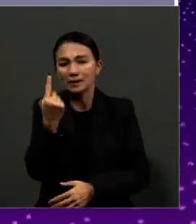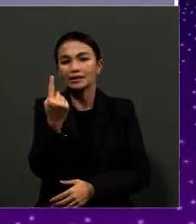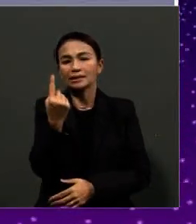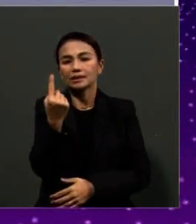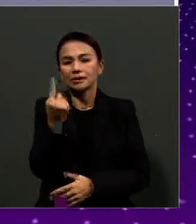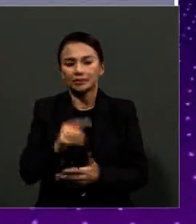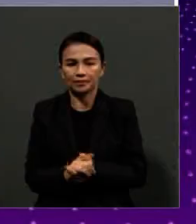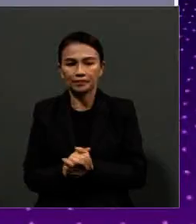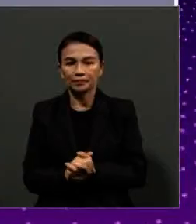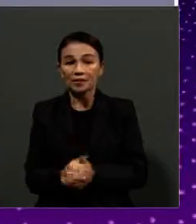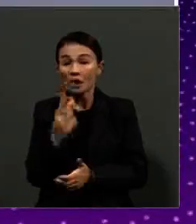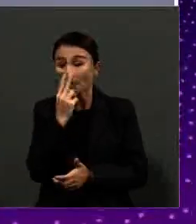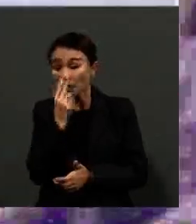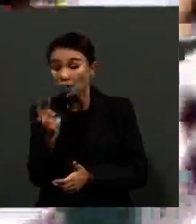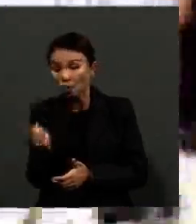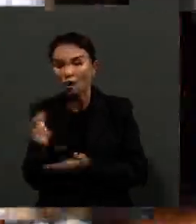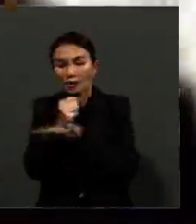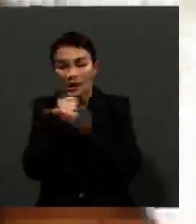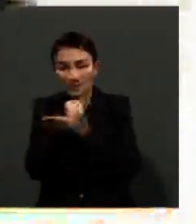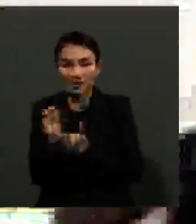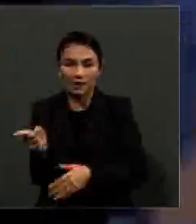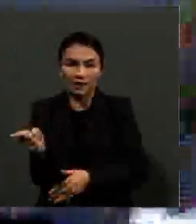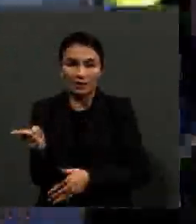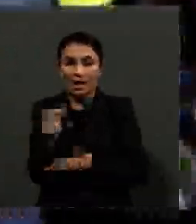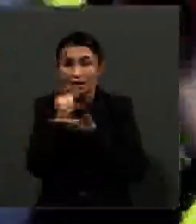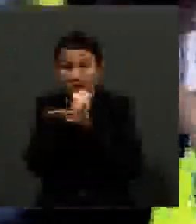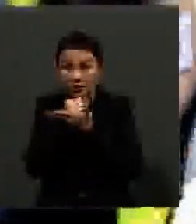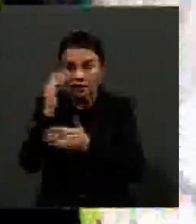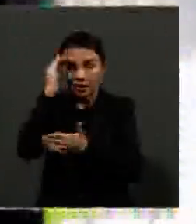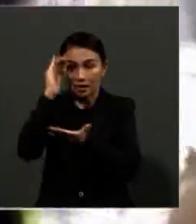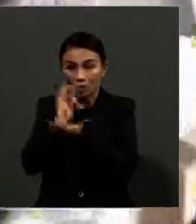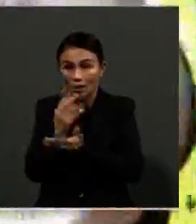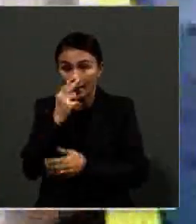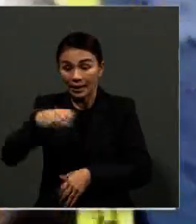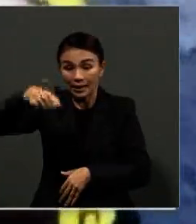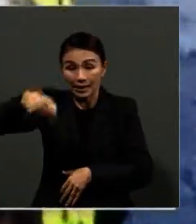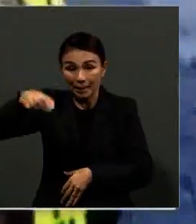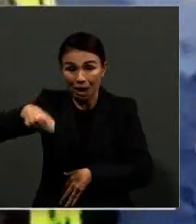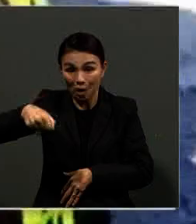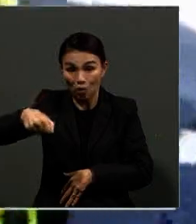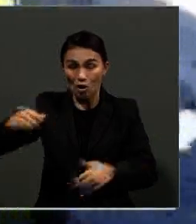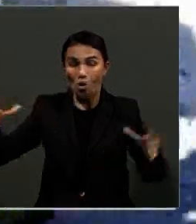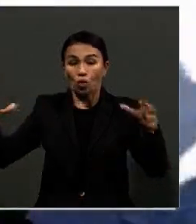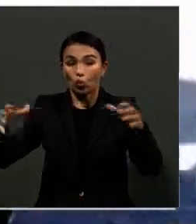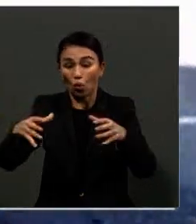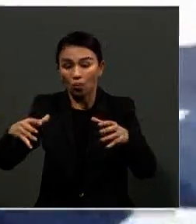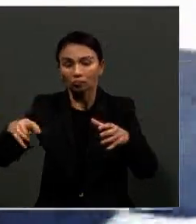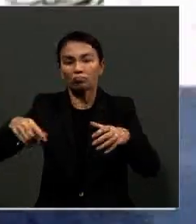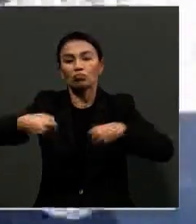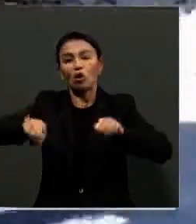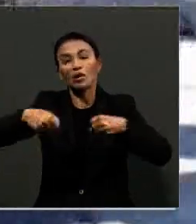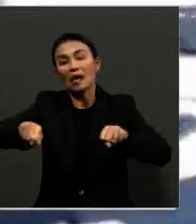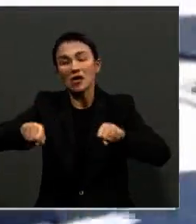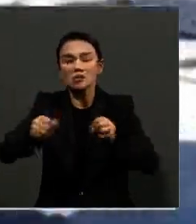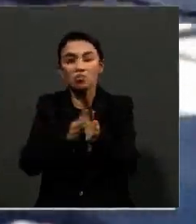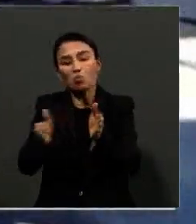พาคุณผู้ชมไปดูเรื่องยาเสพติดก่อนเลยเนี่ยครับเป็นยาเสพติดที่เจ้าหน้าที่เขาเจอในกระเป๋าของหนึ่งในผู้ร่วมทริปน้ำไม่อาบที่เป็นกลุ่ม